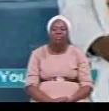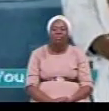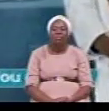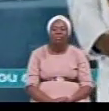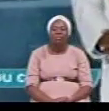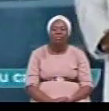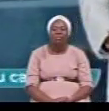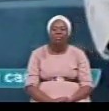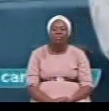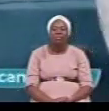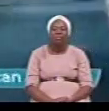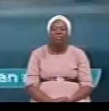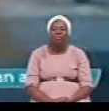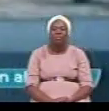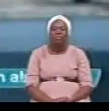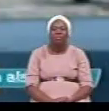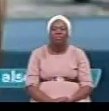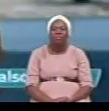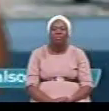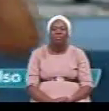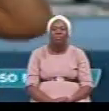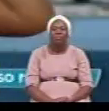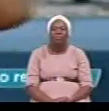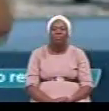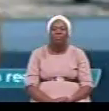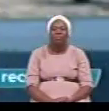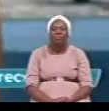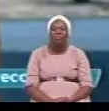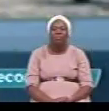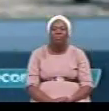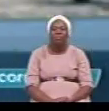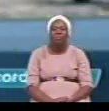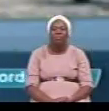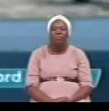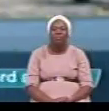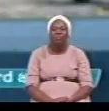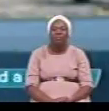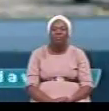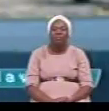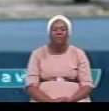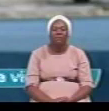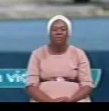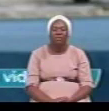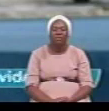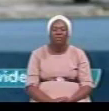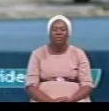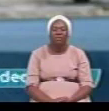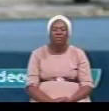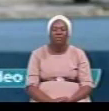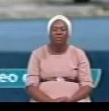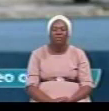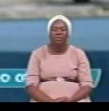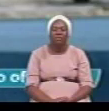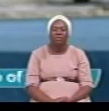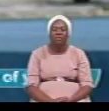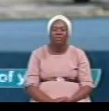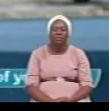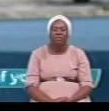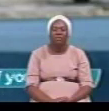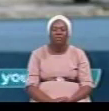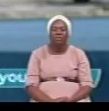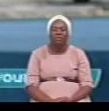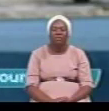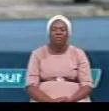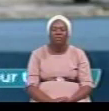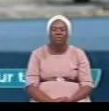kushita ita so pandaka kwanza kwaleka kujisa pokwali kujisa awa so ndanumba mwamileza twandi